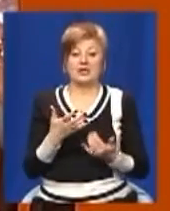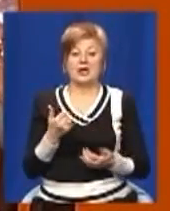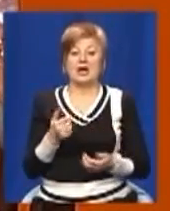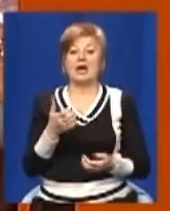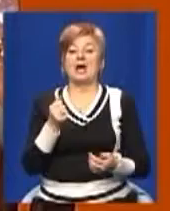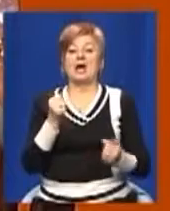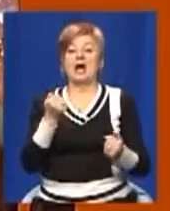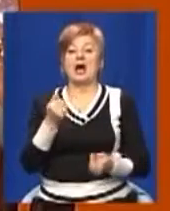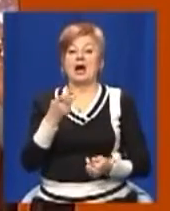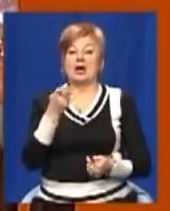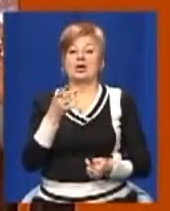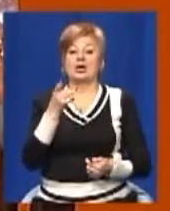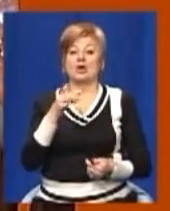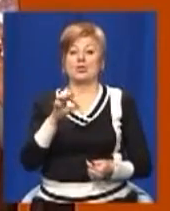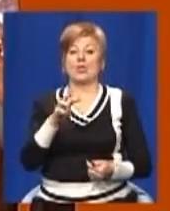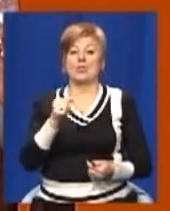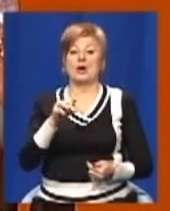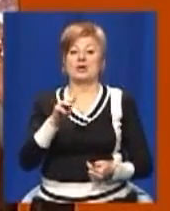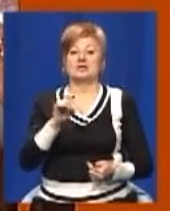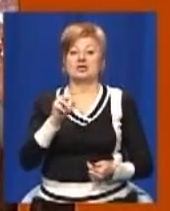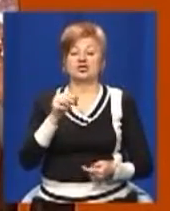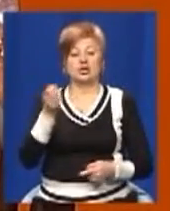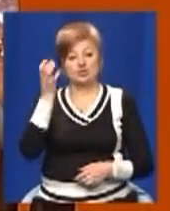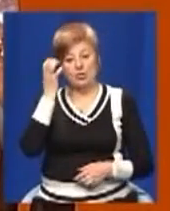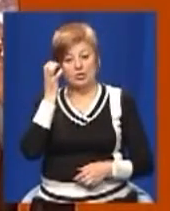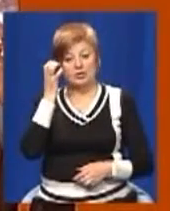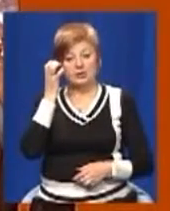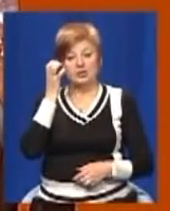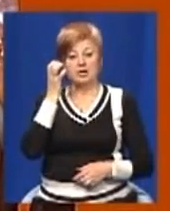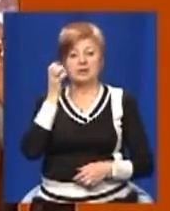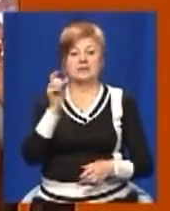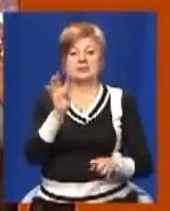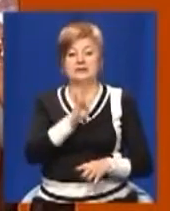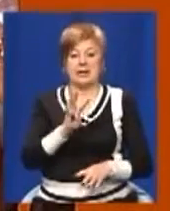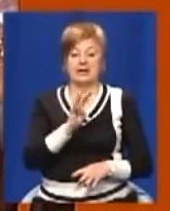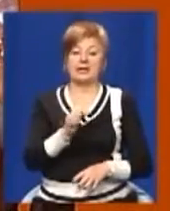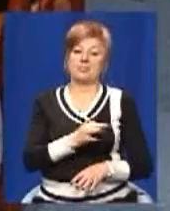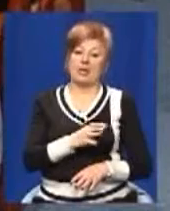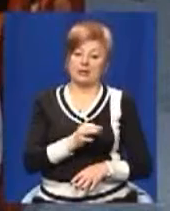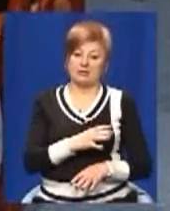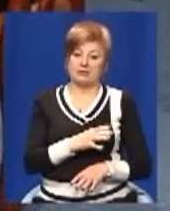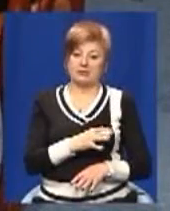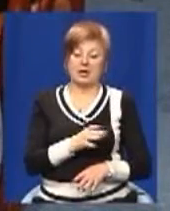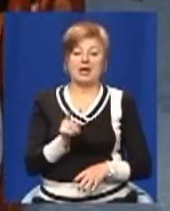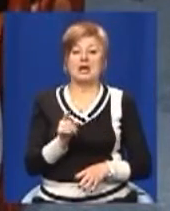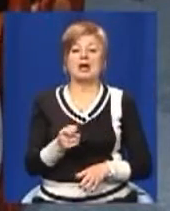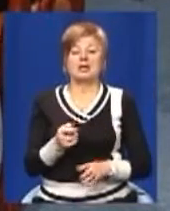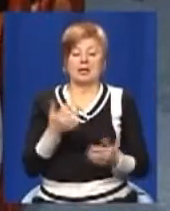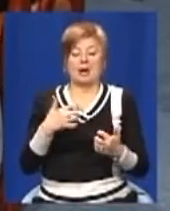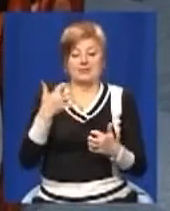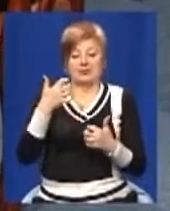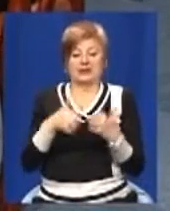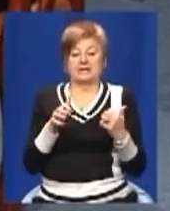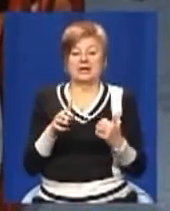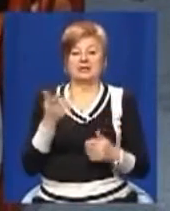А ахроматичні – це від чорного, чорний, сірий і білий. Такі більш, дебільше нейтральні